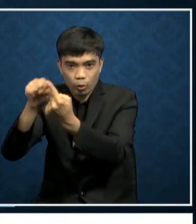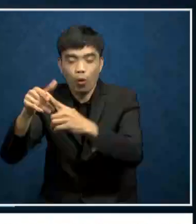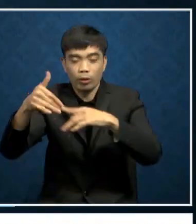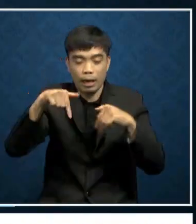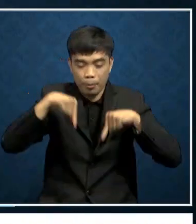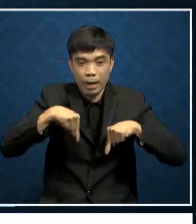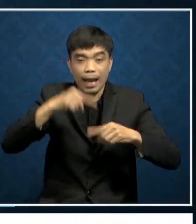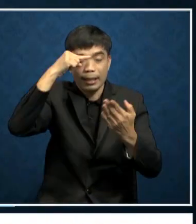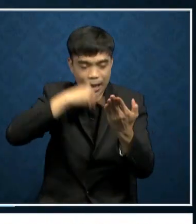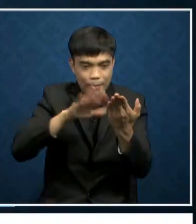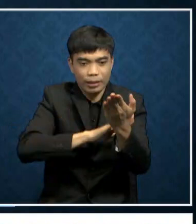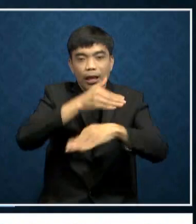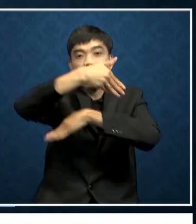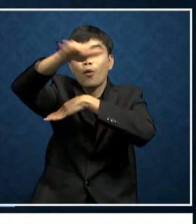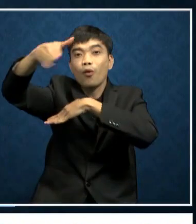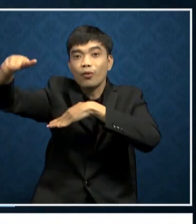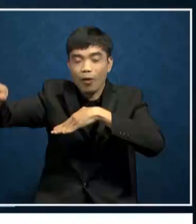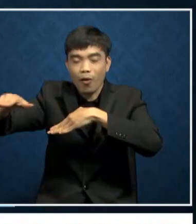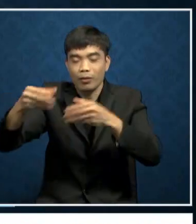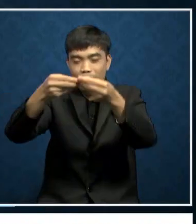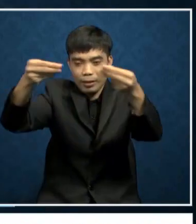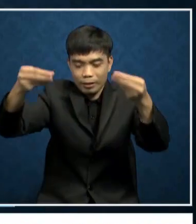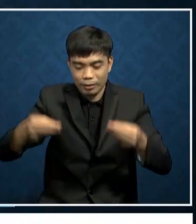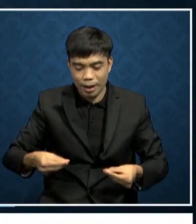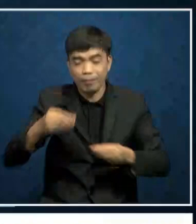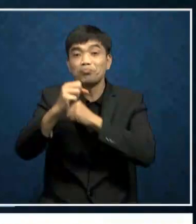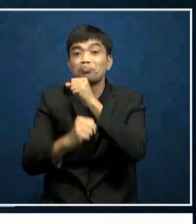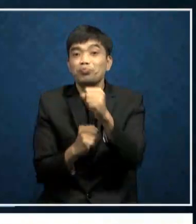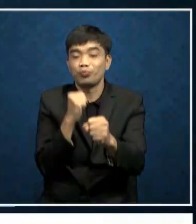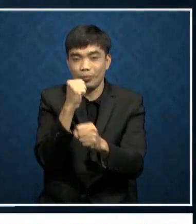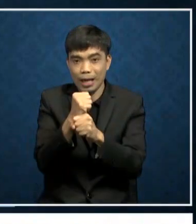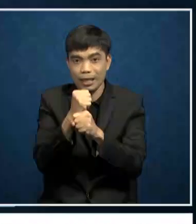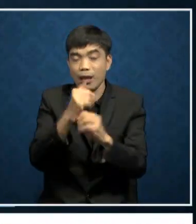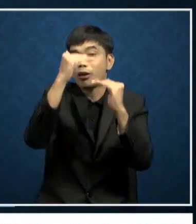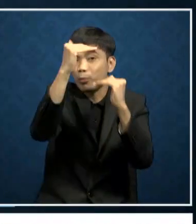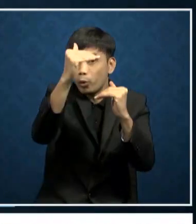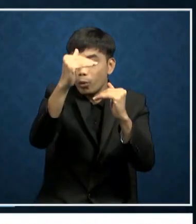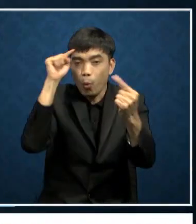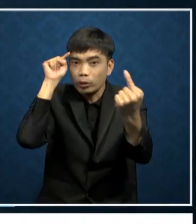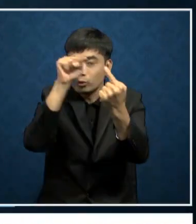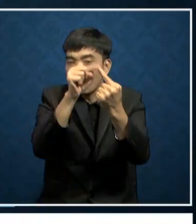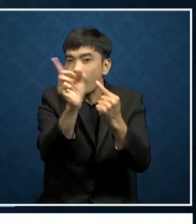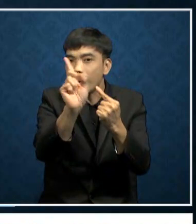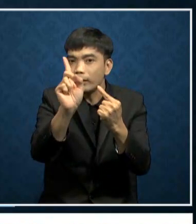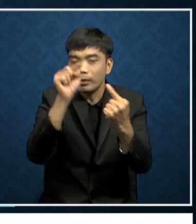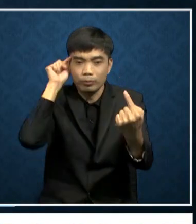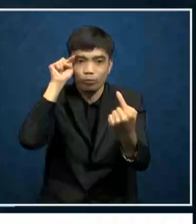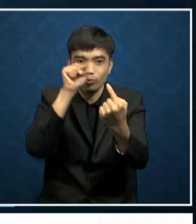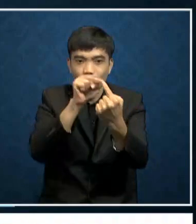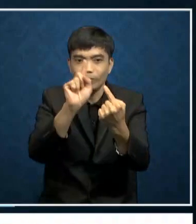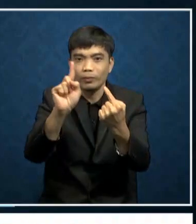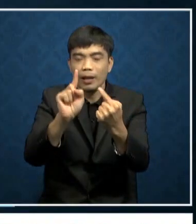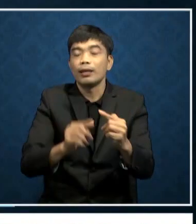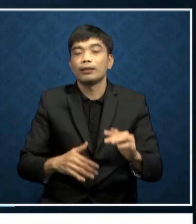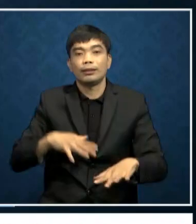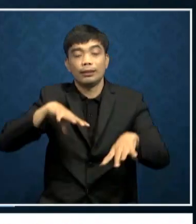ประเทศการจัดทำรายงานประจำปีมีการกำหนดวัตถุประสงค์ในการกำกับเอ่อการประกอบ